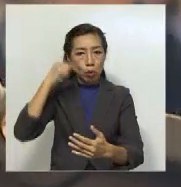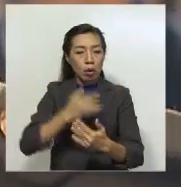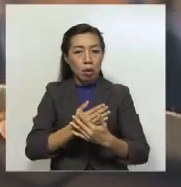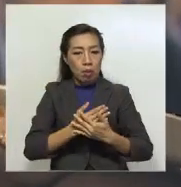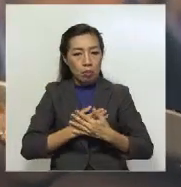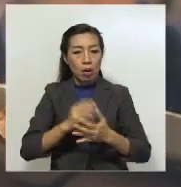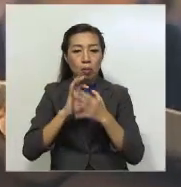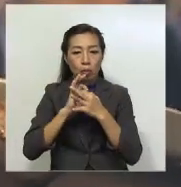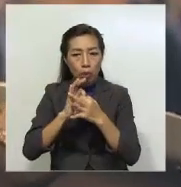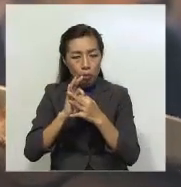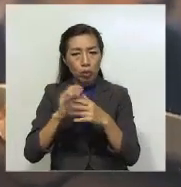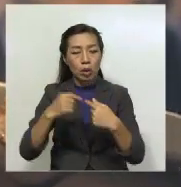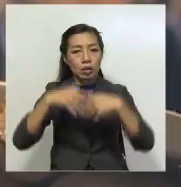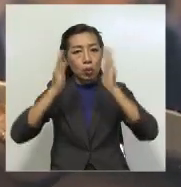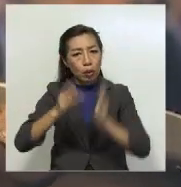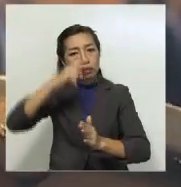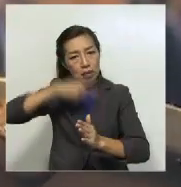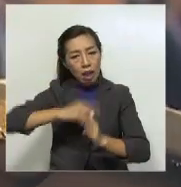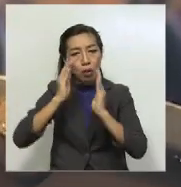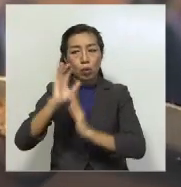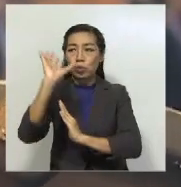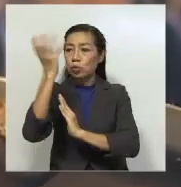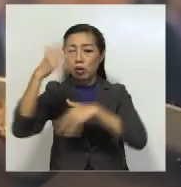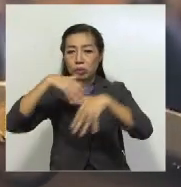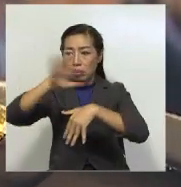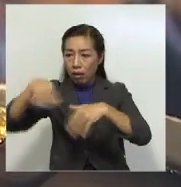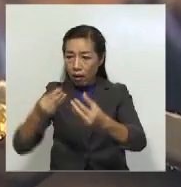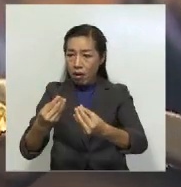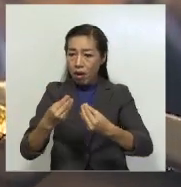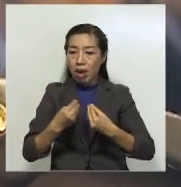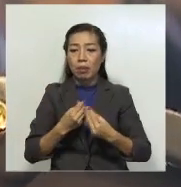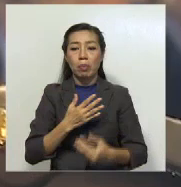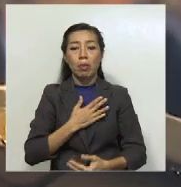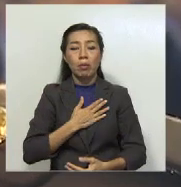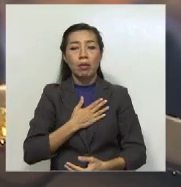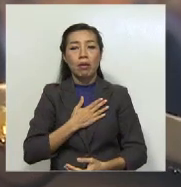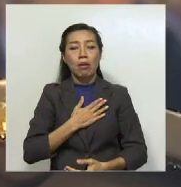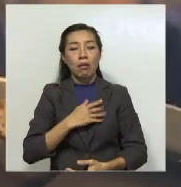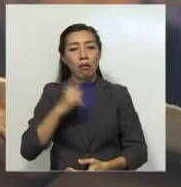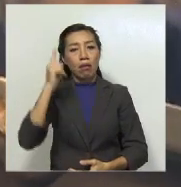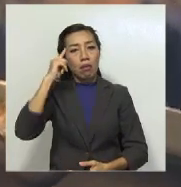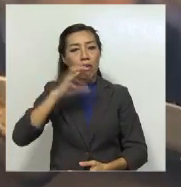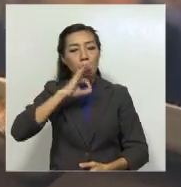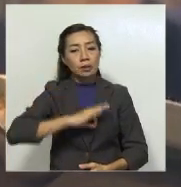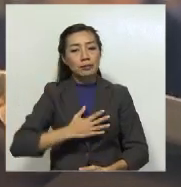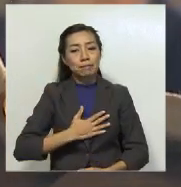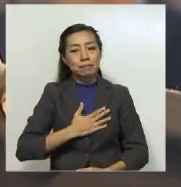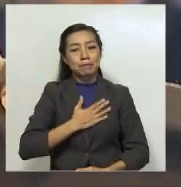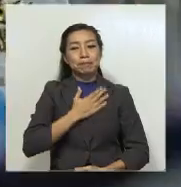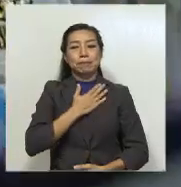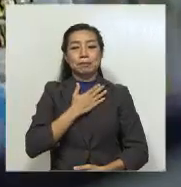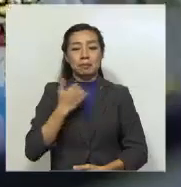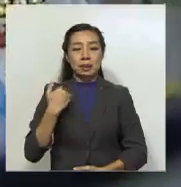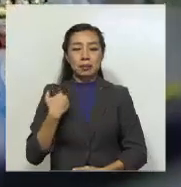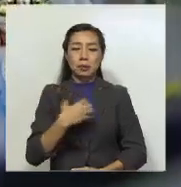ที่คนไทยและคนทั่วโลกมีให้กับพวกผมทำให้พวกผมรู้สึกตื้นตันใจ